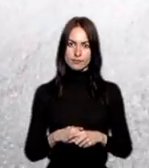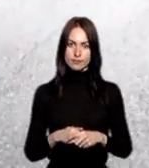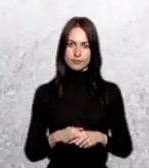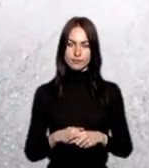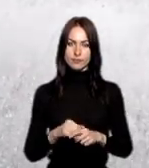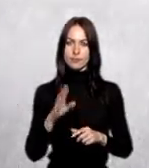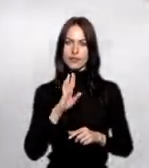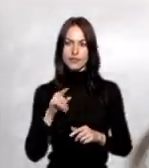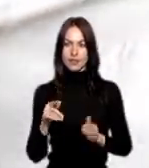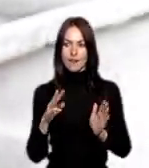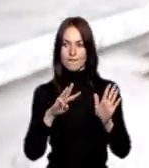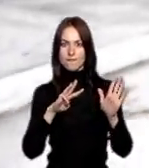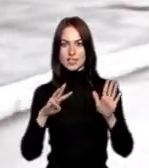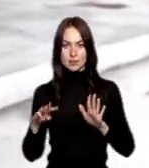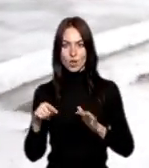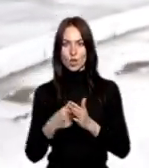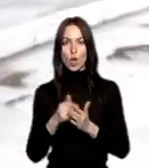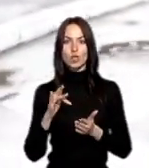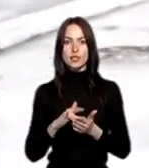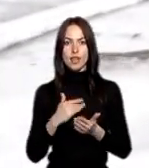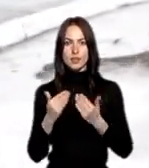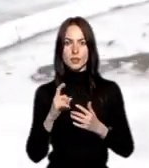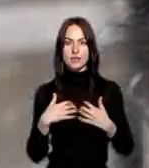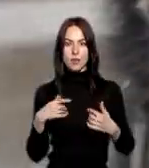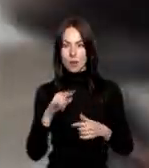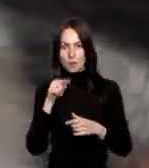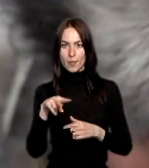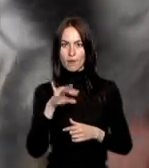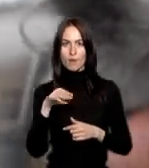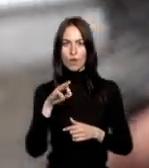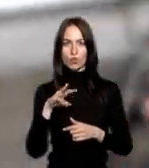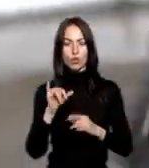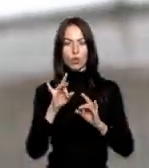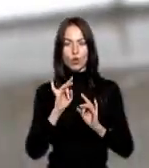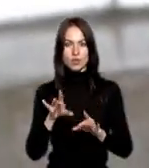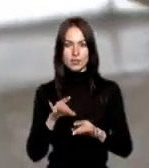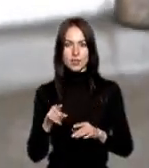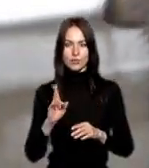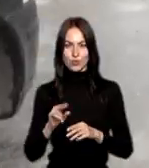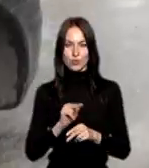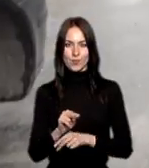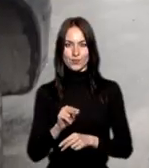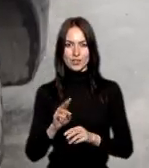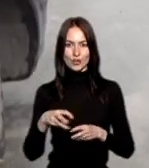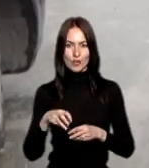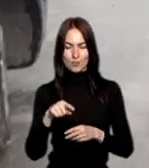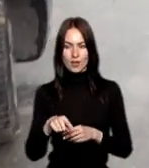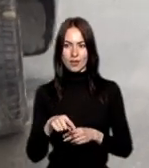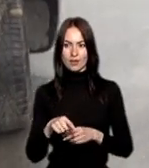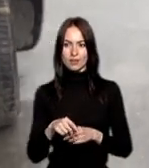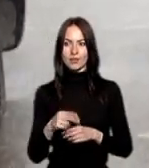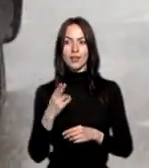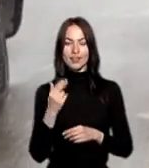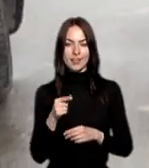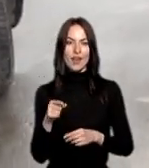Джині 8 місяців. До центру поводження з тваринами вона потрапила у лютому, каже кінолог центру Петро Полященко. Да, ти